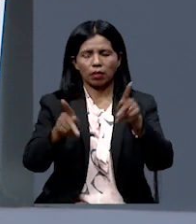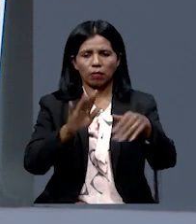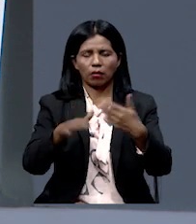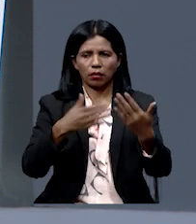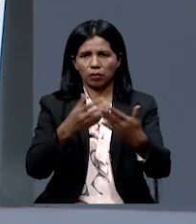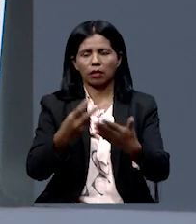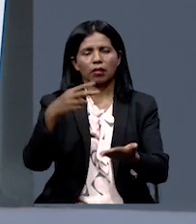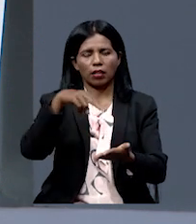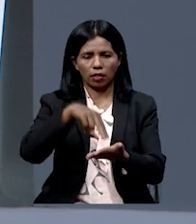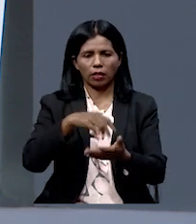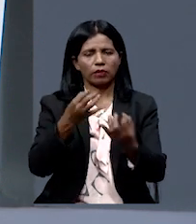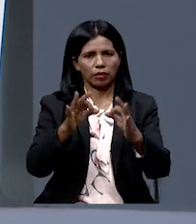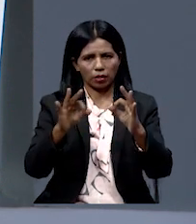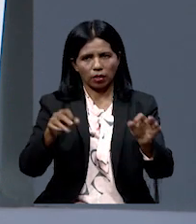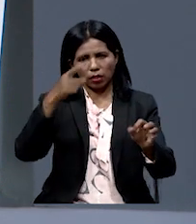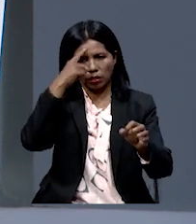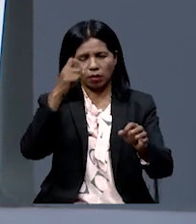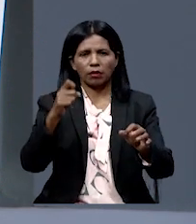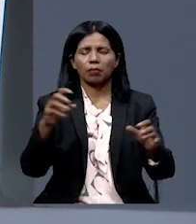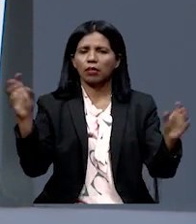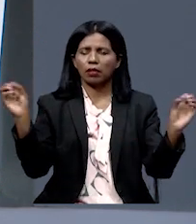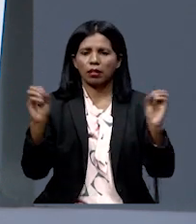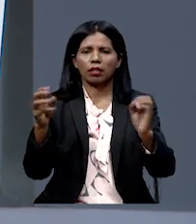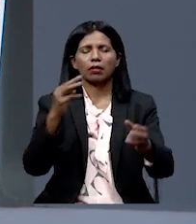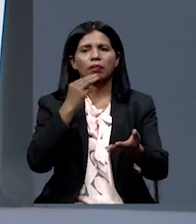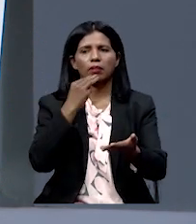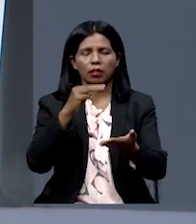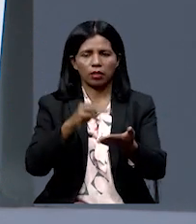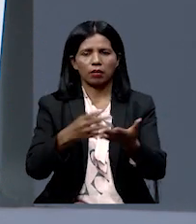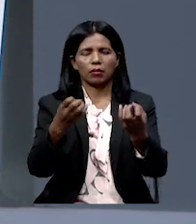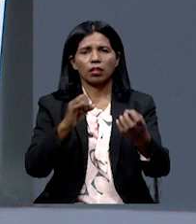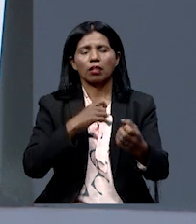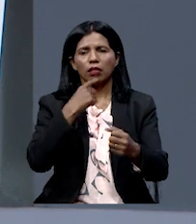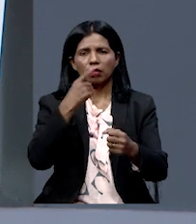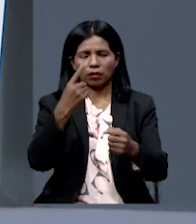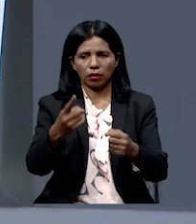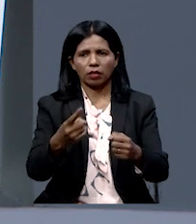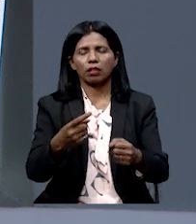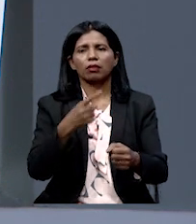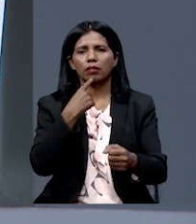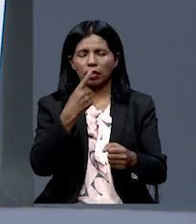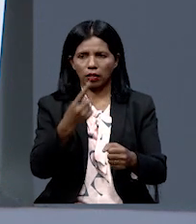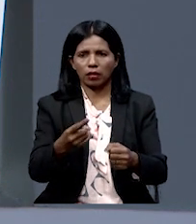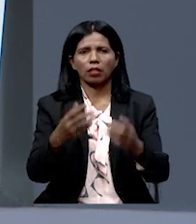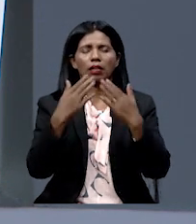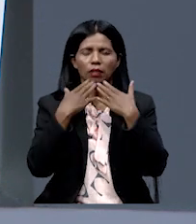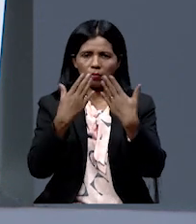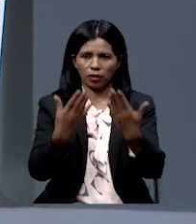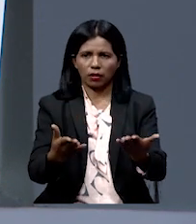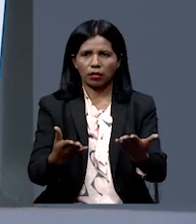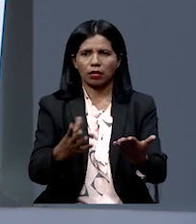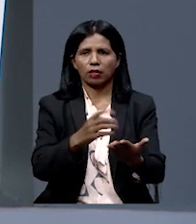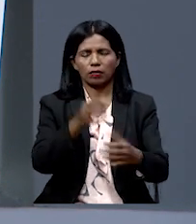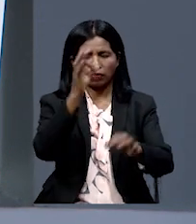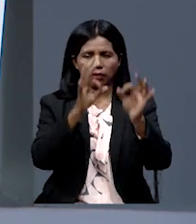bot hari te ona tamba ne ala iha mensajen buat para ke hawatete hate atu hatete dit agradece i